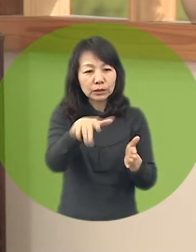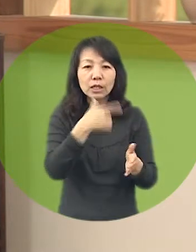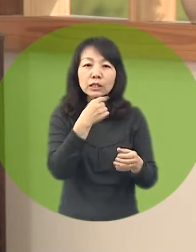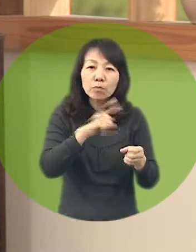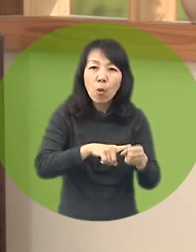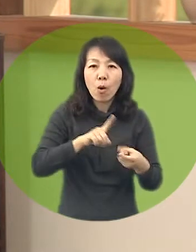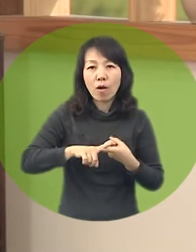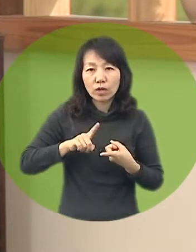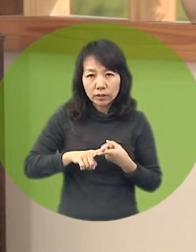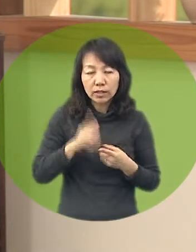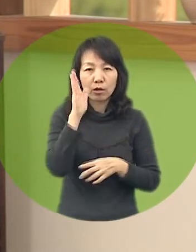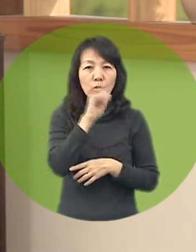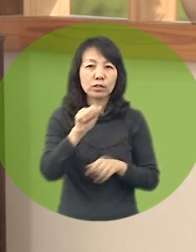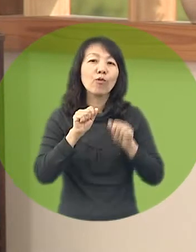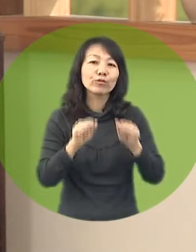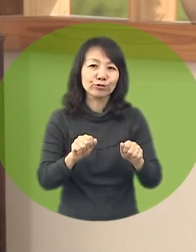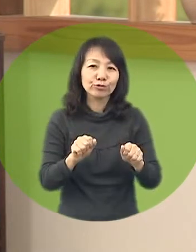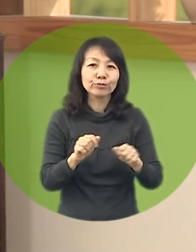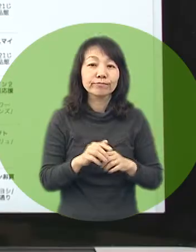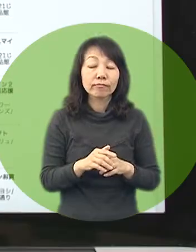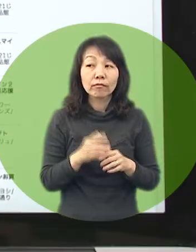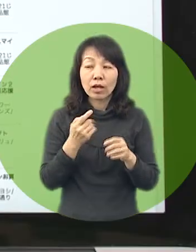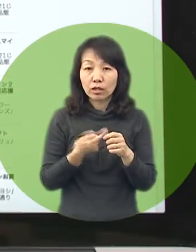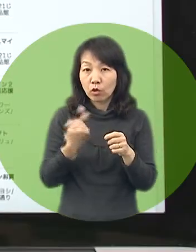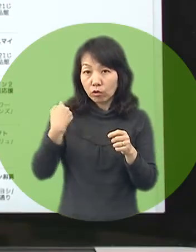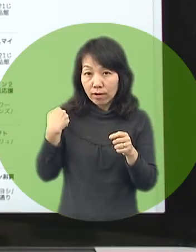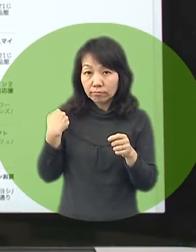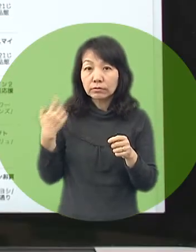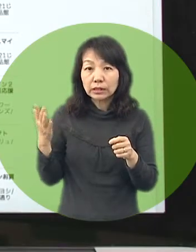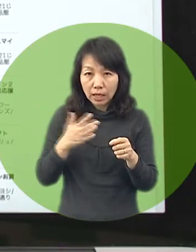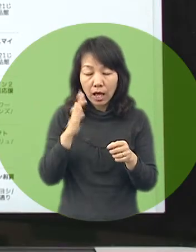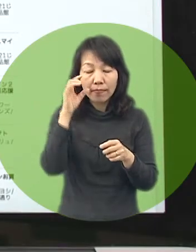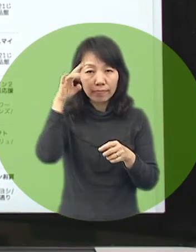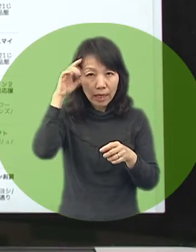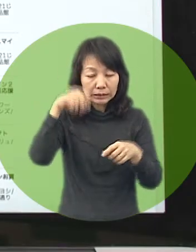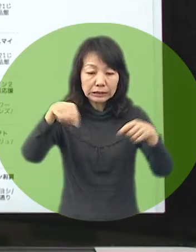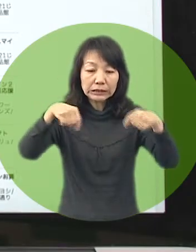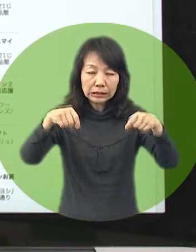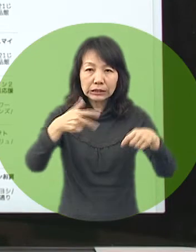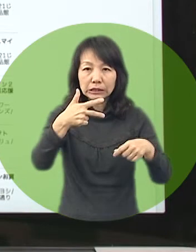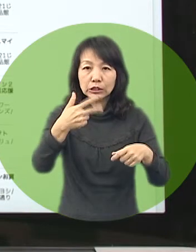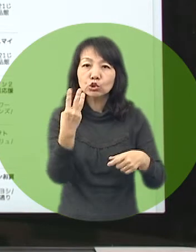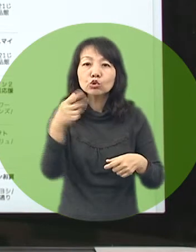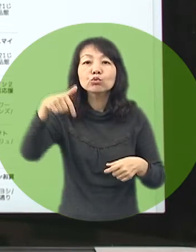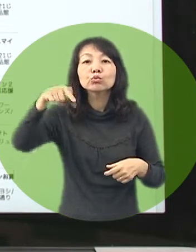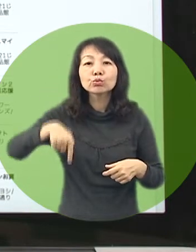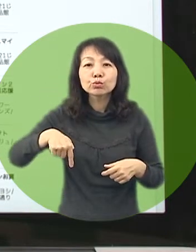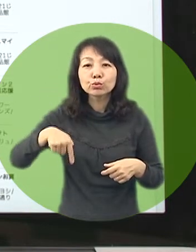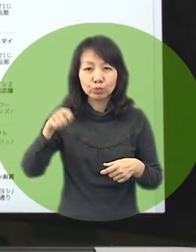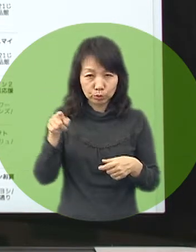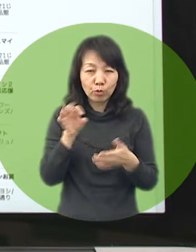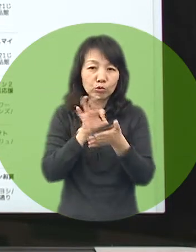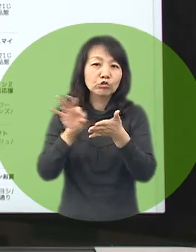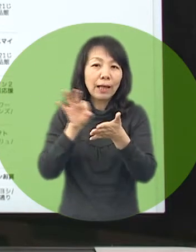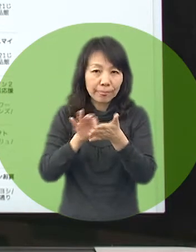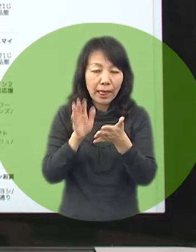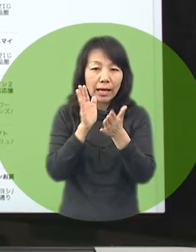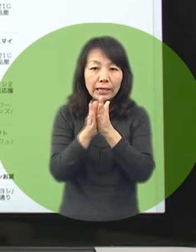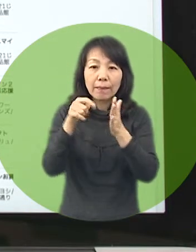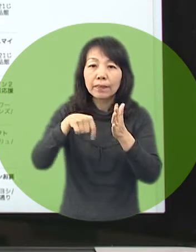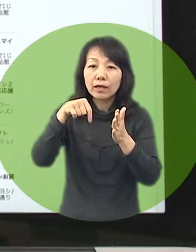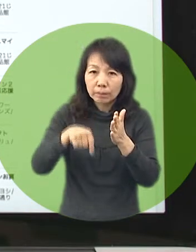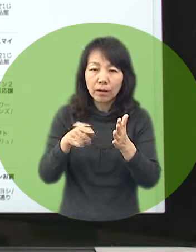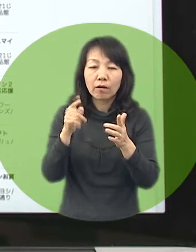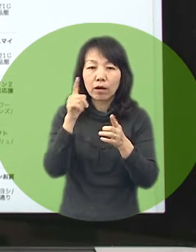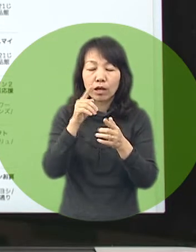催しています。また昨年から電子チラシポータルサイト主婦を活用して、県内版では広報誌のチ